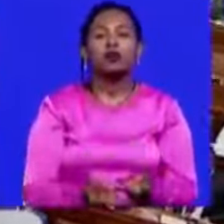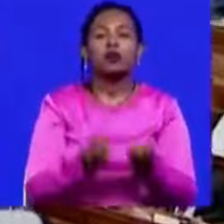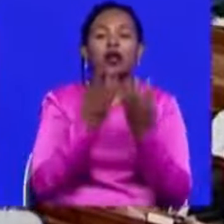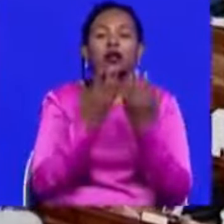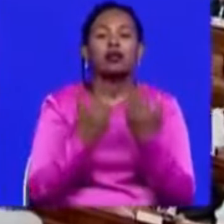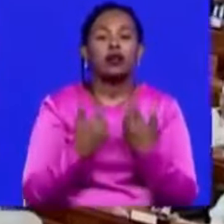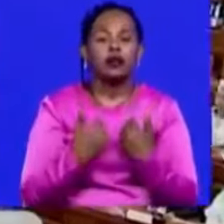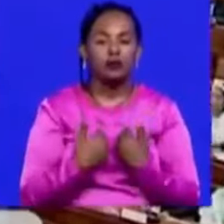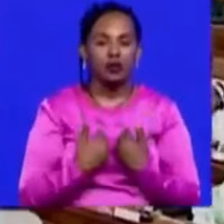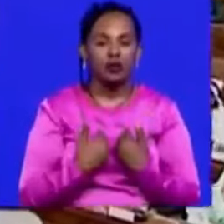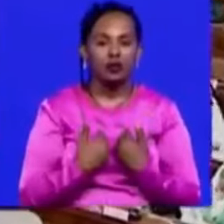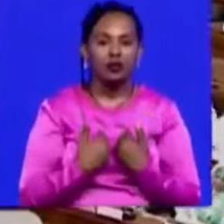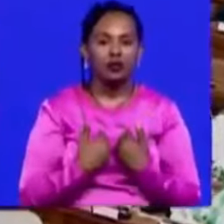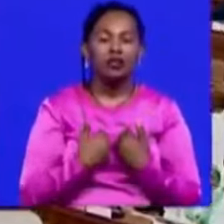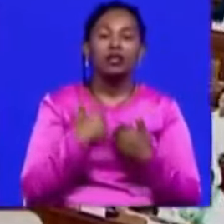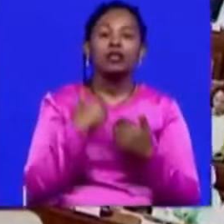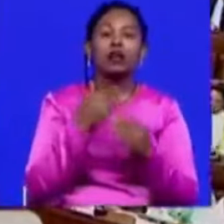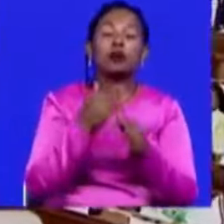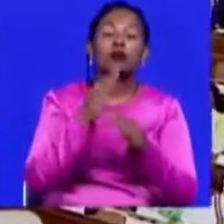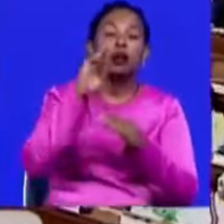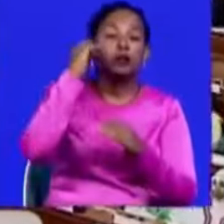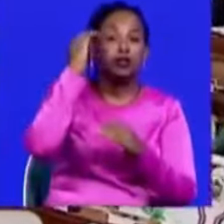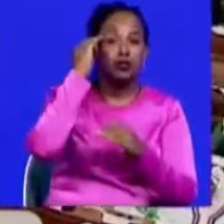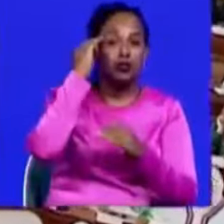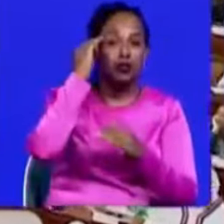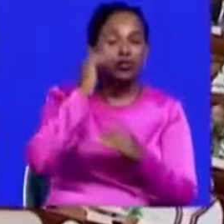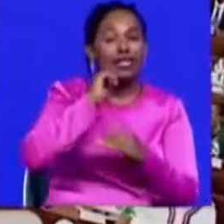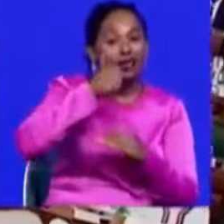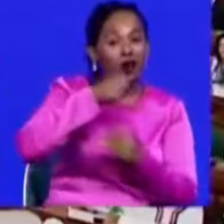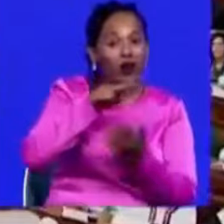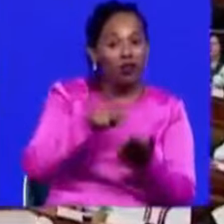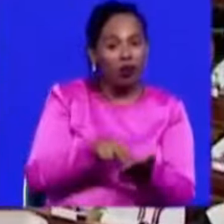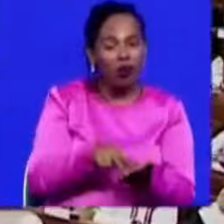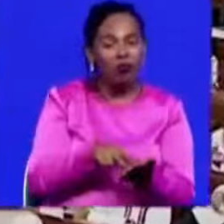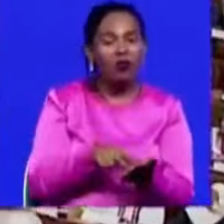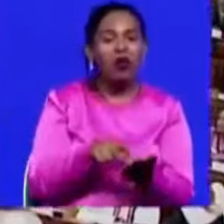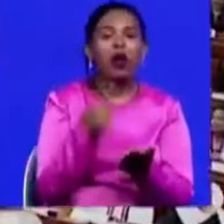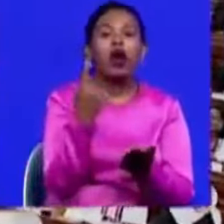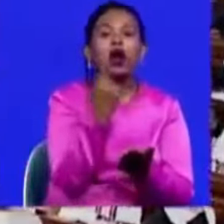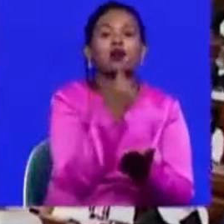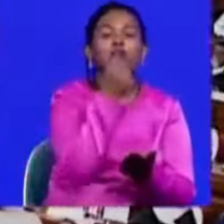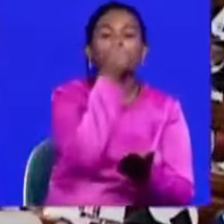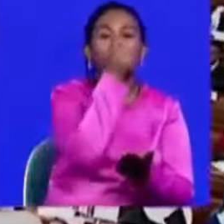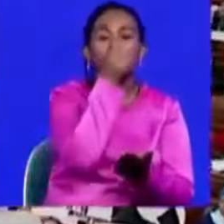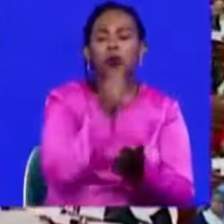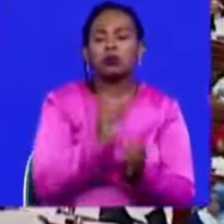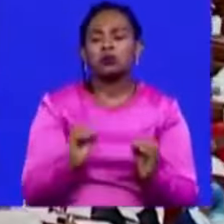ነው። የብላይንድ ስኩል የነገዋ ተቋም አንዳንድ ለኢትዮጵያ ምንም ማለት